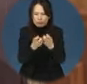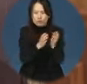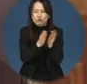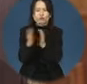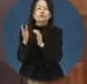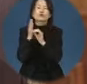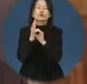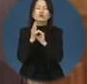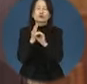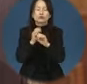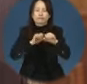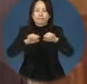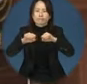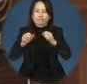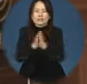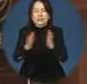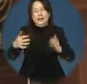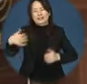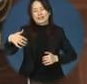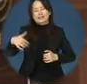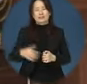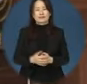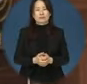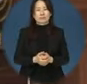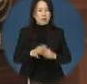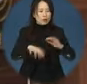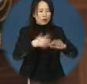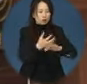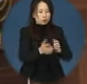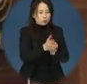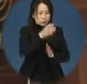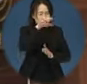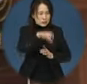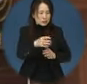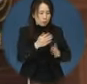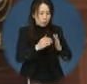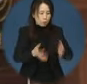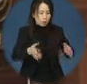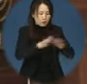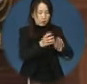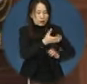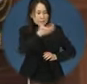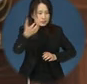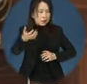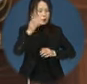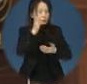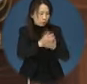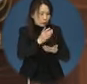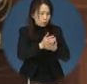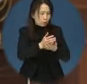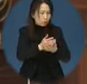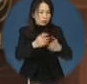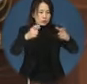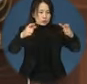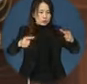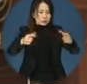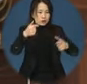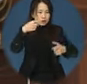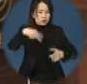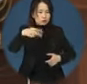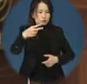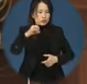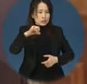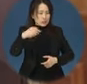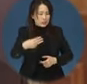시행을 하지 못하고 있습니다 그럼 그 혁신도시 공공기관 이전 말고 왜 그 지역 뉴딜 이라는 게 있지 않습니까 그래서